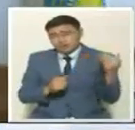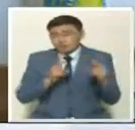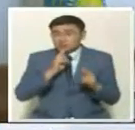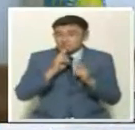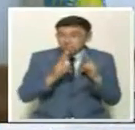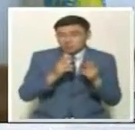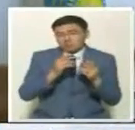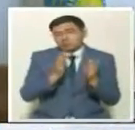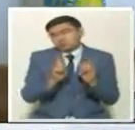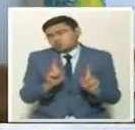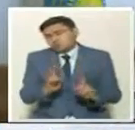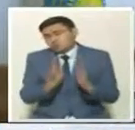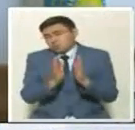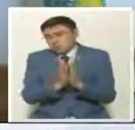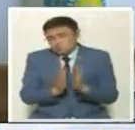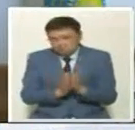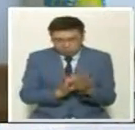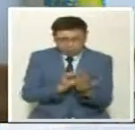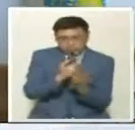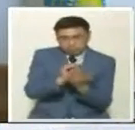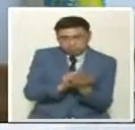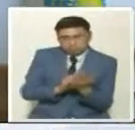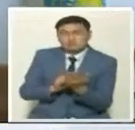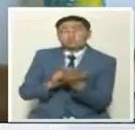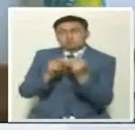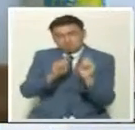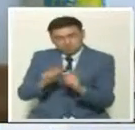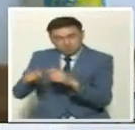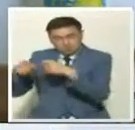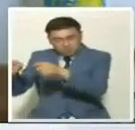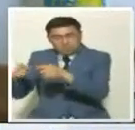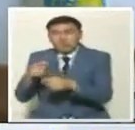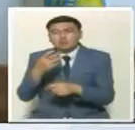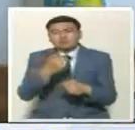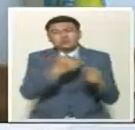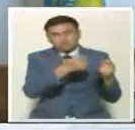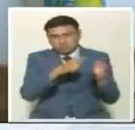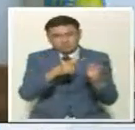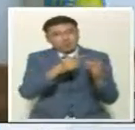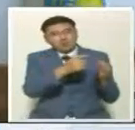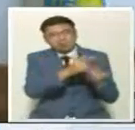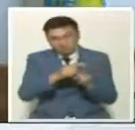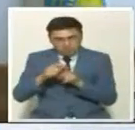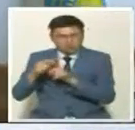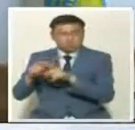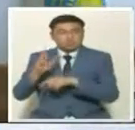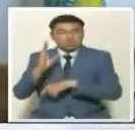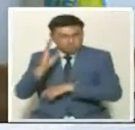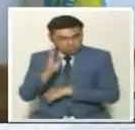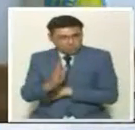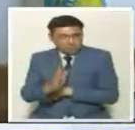үкіметке, және де парламент қабырғасында осы мәселелер әлі де талқыланады, жеткізуге тырысамыз.